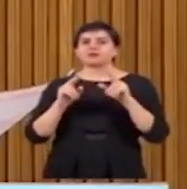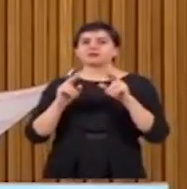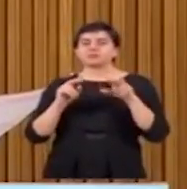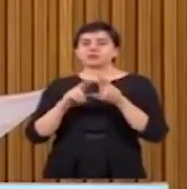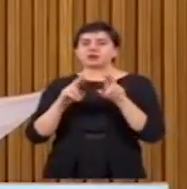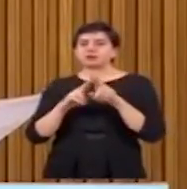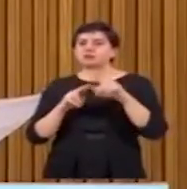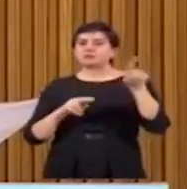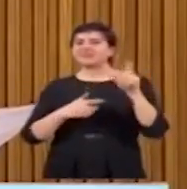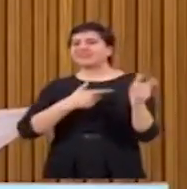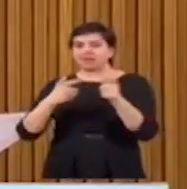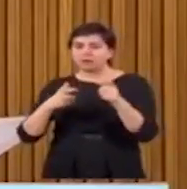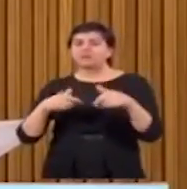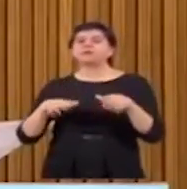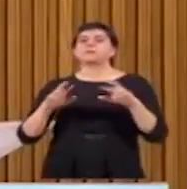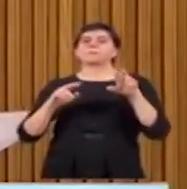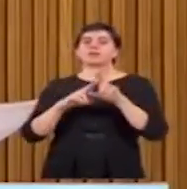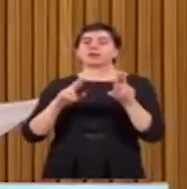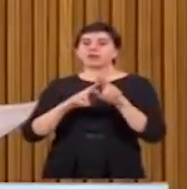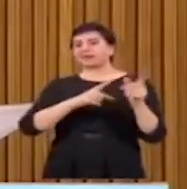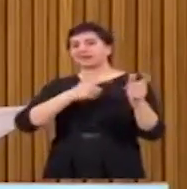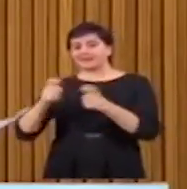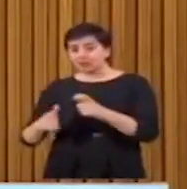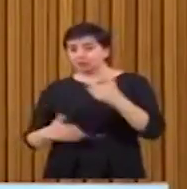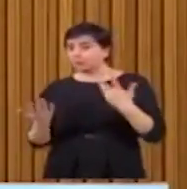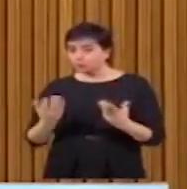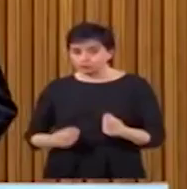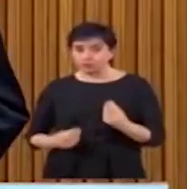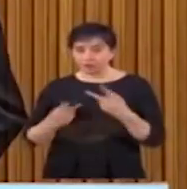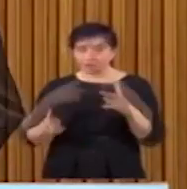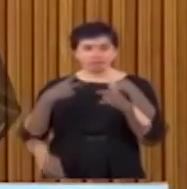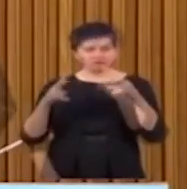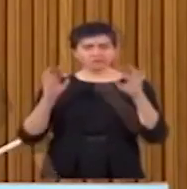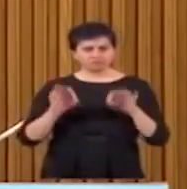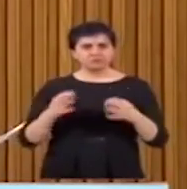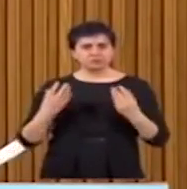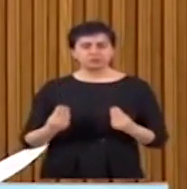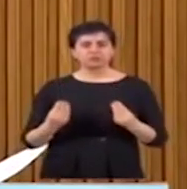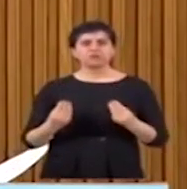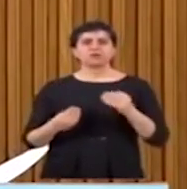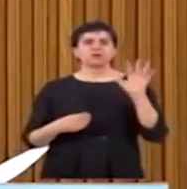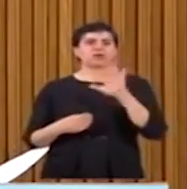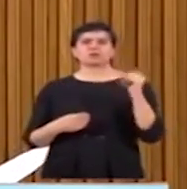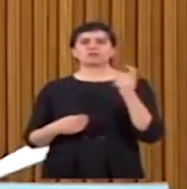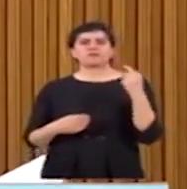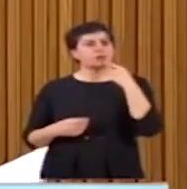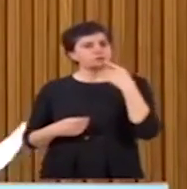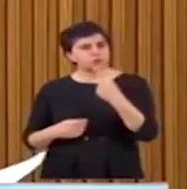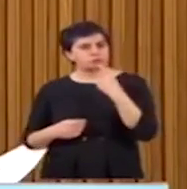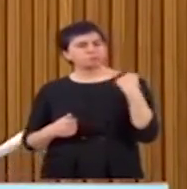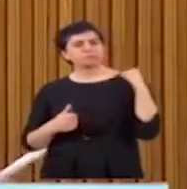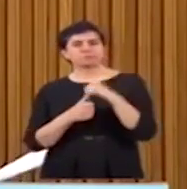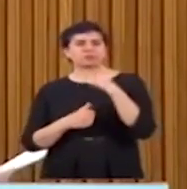sen açıkla. PKK terör örgütü müdür? Yiğit sen açıkla. 50 sefer söyledim. Bir daha